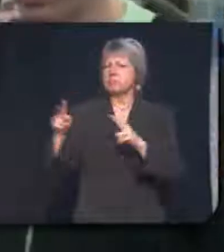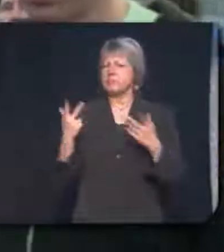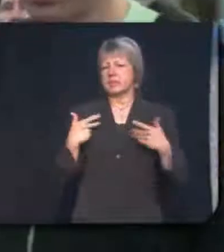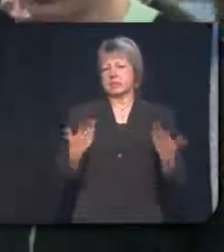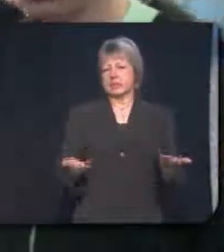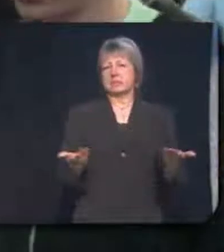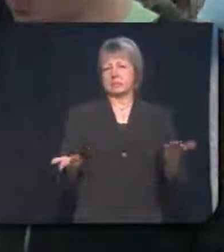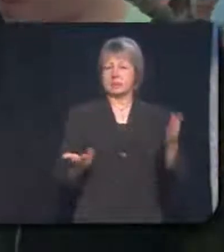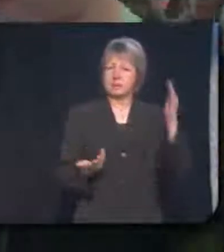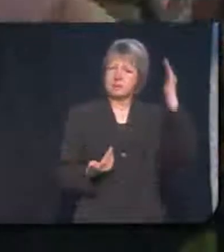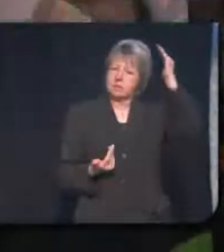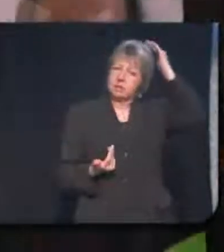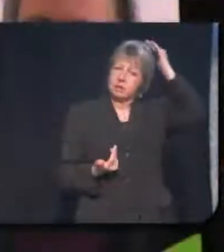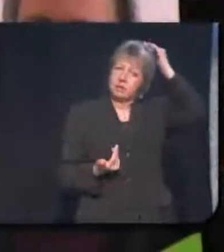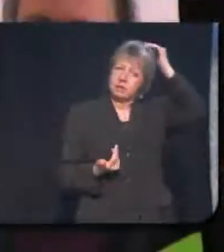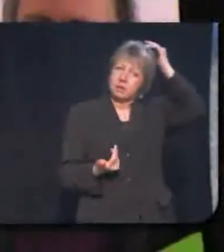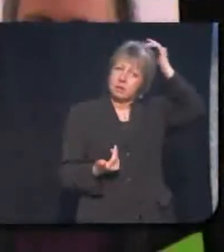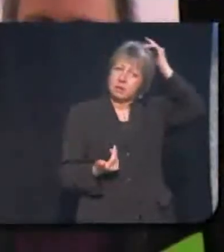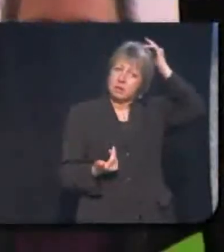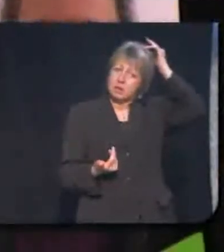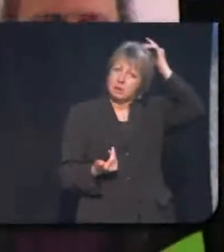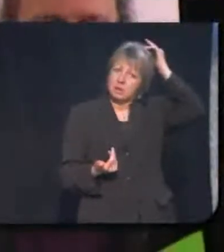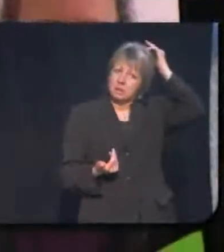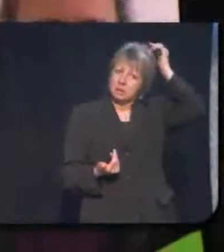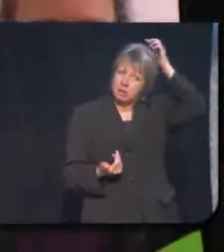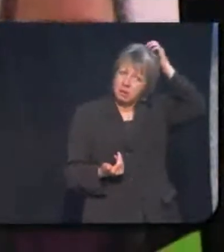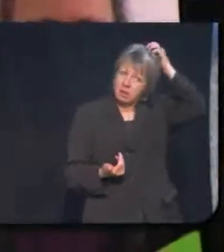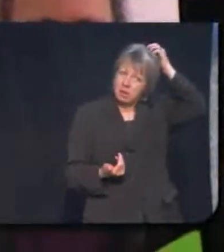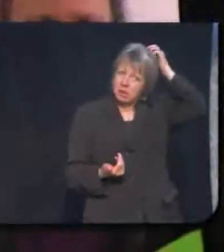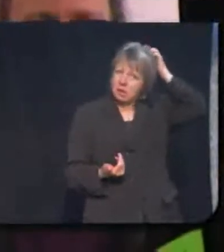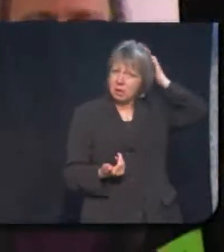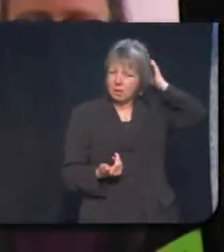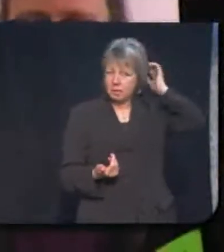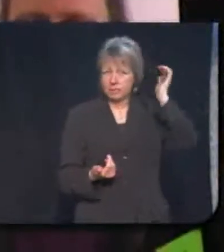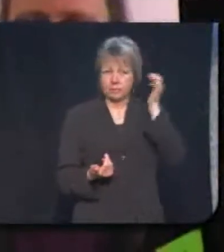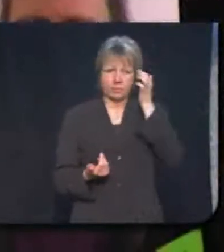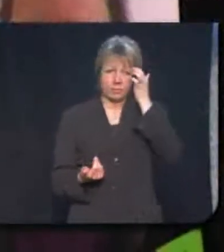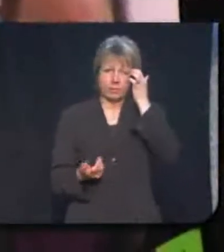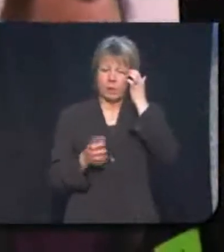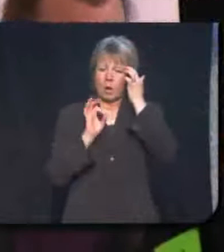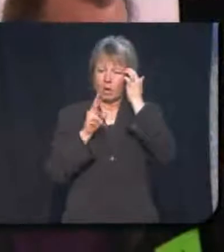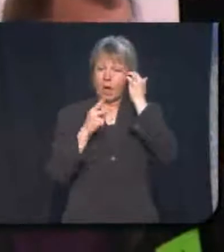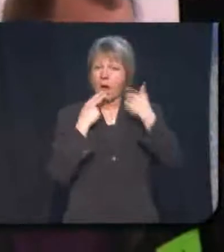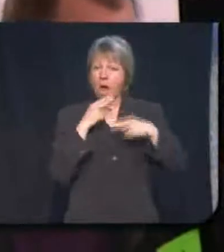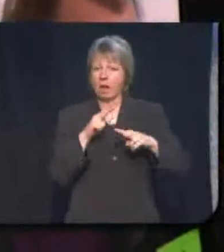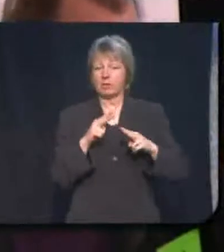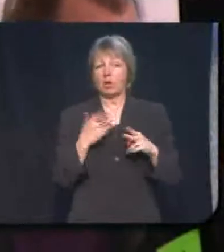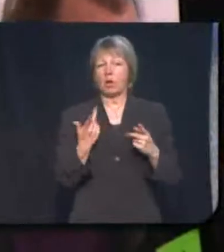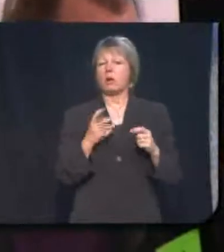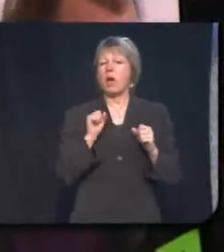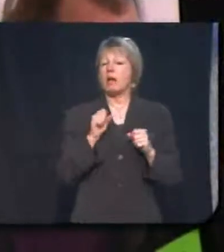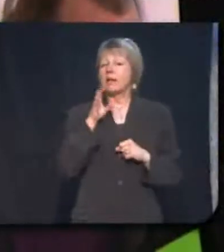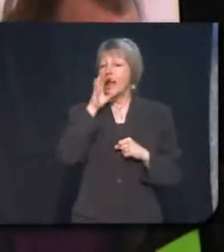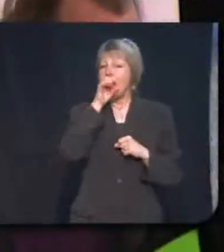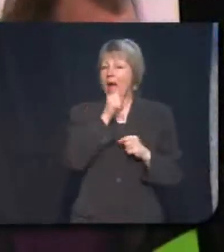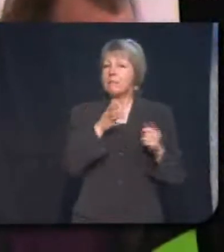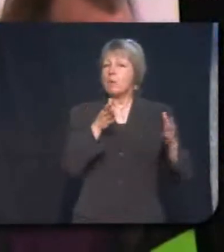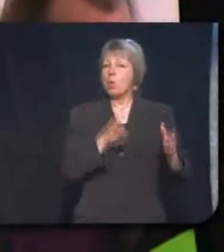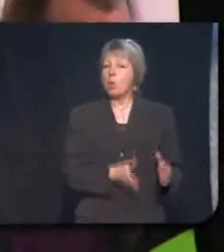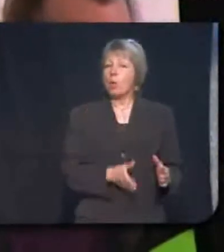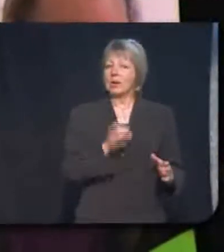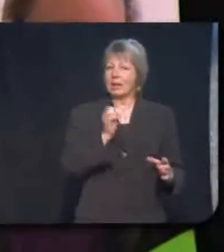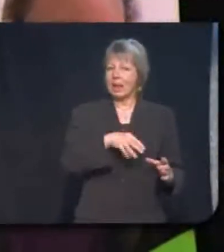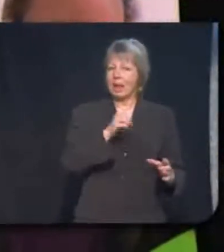also also online und offline meine ich das konnte ich leider nicht rausnehmen also es gibt zum einen die geheime Urnenabstimmung das ist die